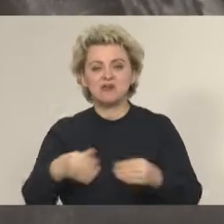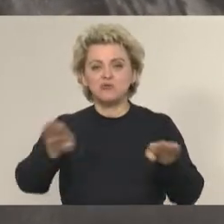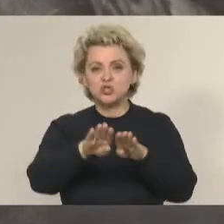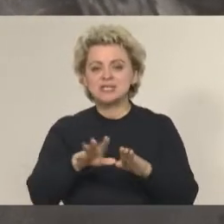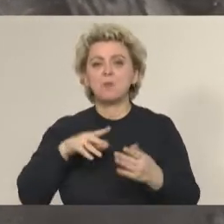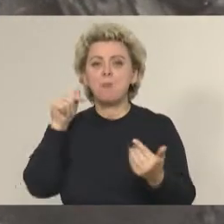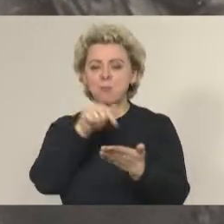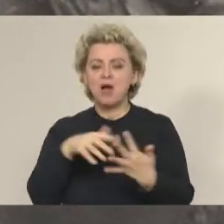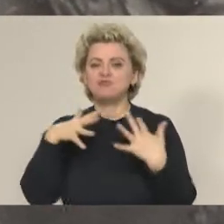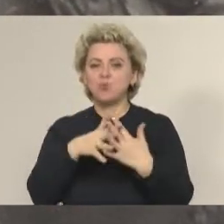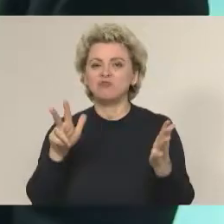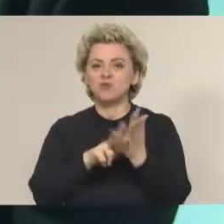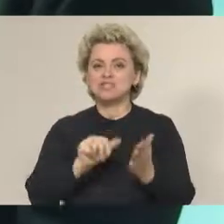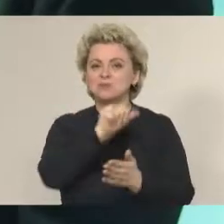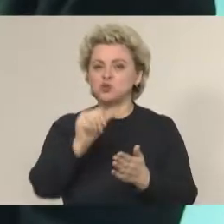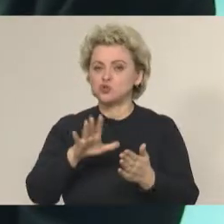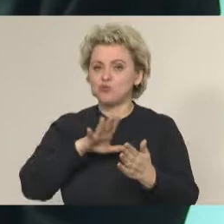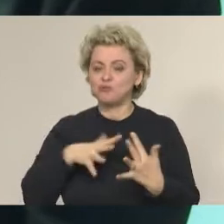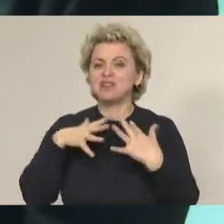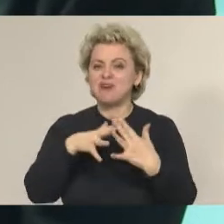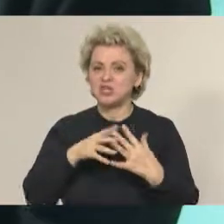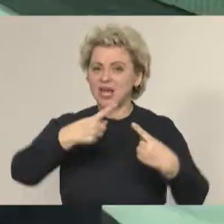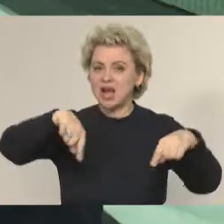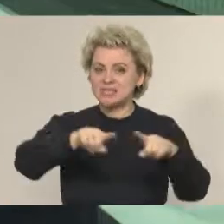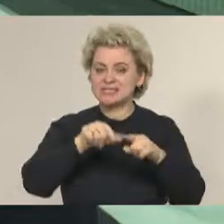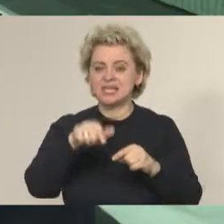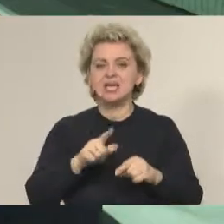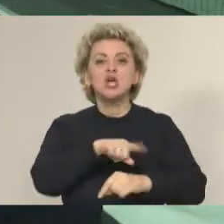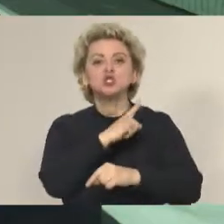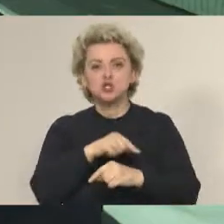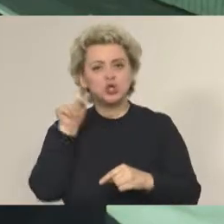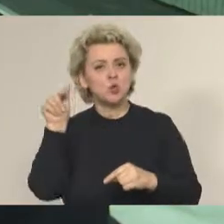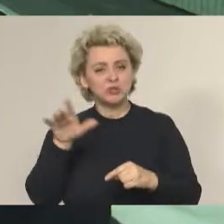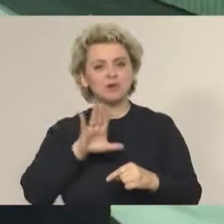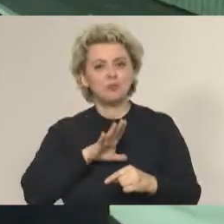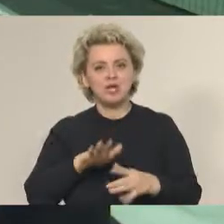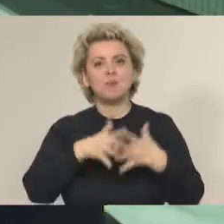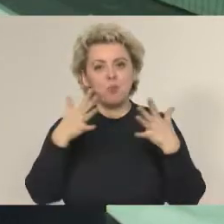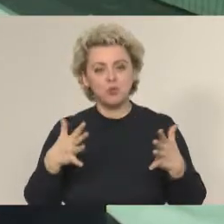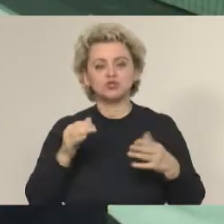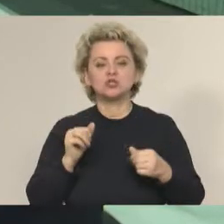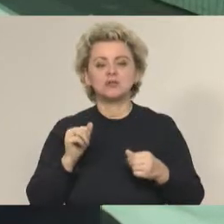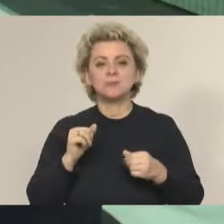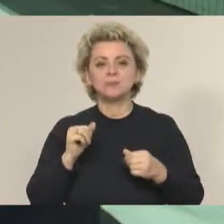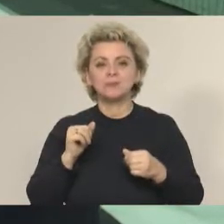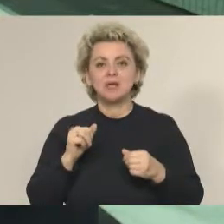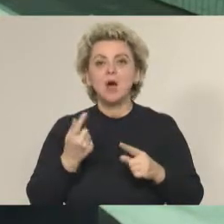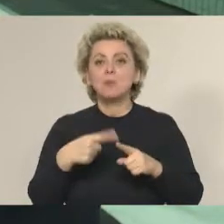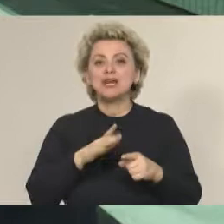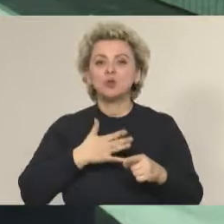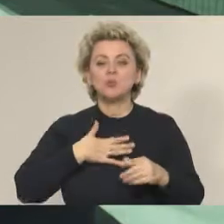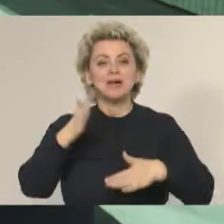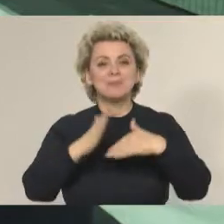попал в бой. 8 часов держали удар в огненном кольце. Силы у них были намного больше, поэтому